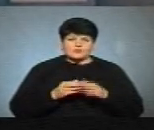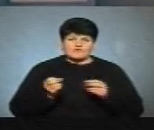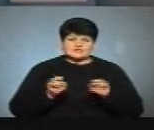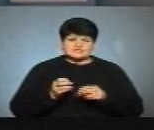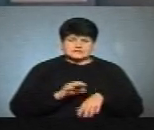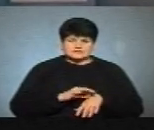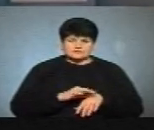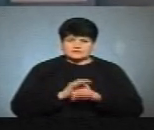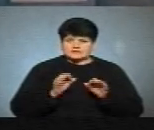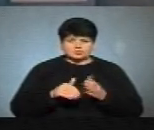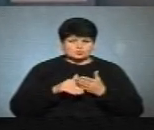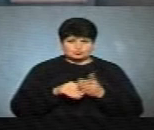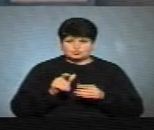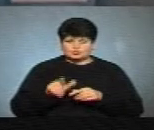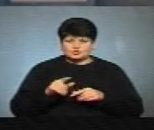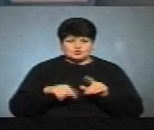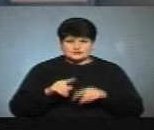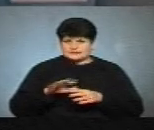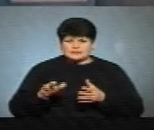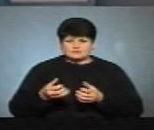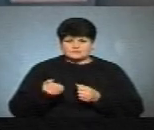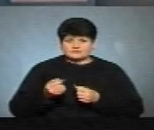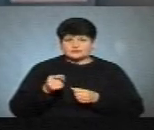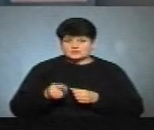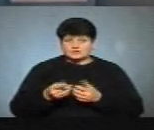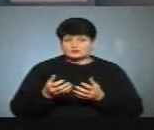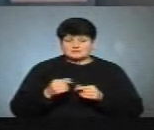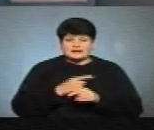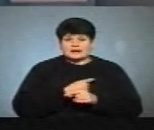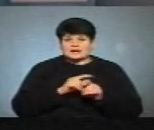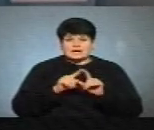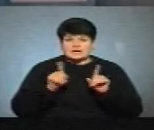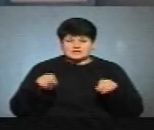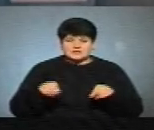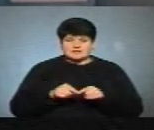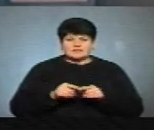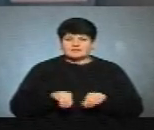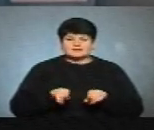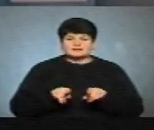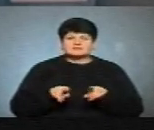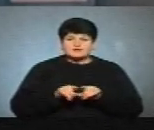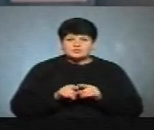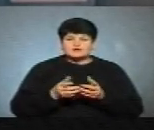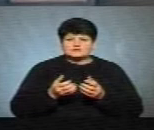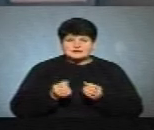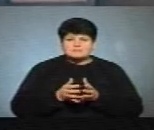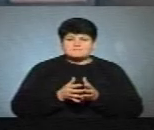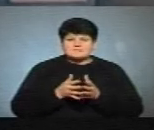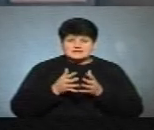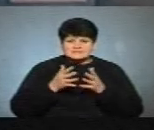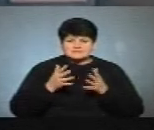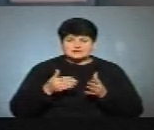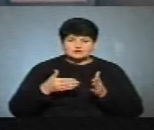Тобто ніякої допомоги родини не отримають? Чи є? Ні, вони отримують по лікарняному. Отримують, але таку, яку отримує максимально